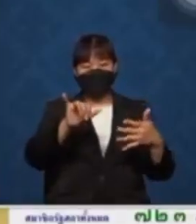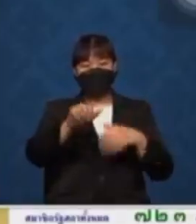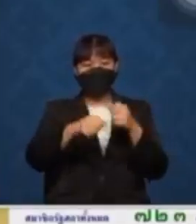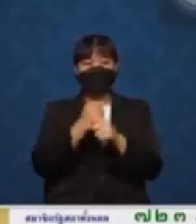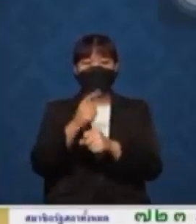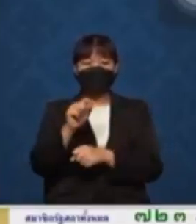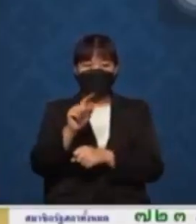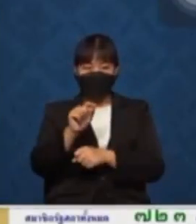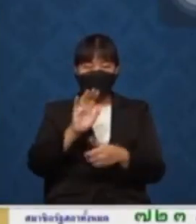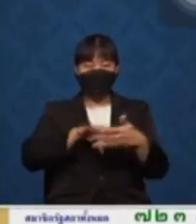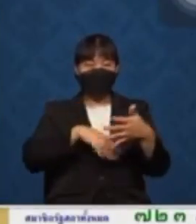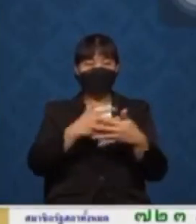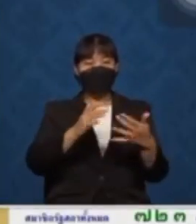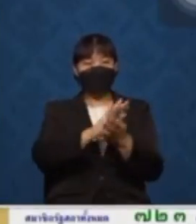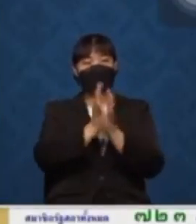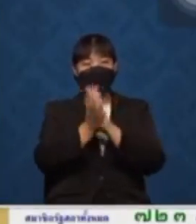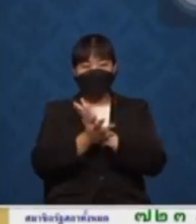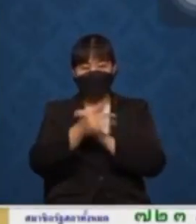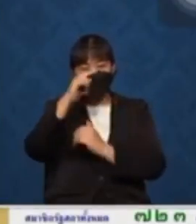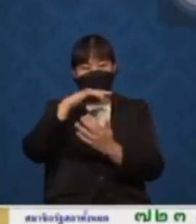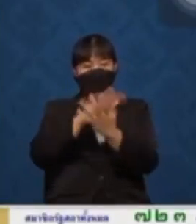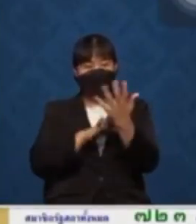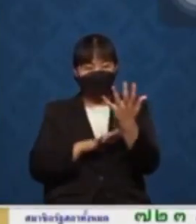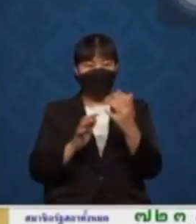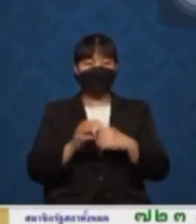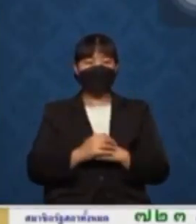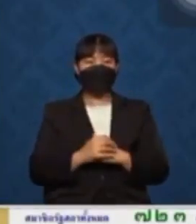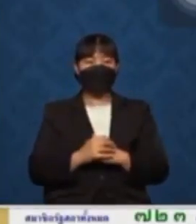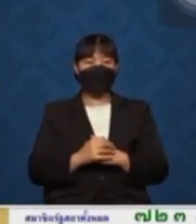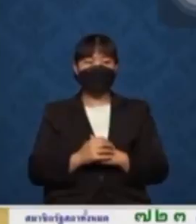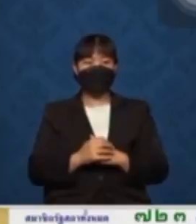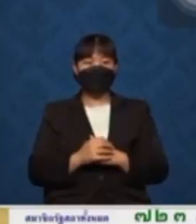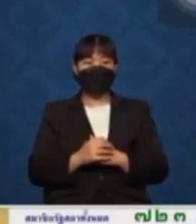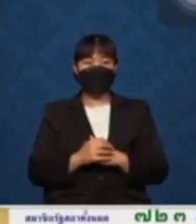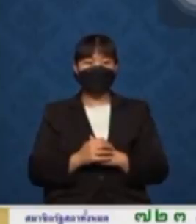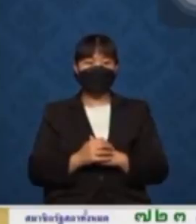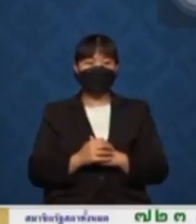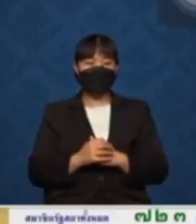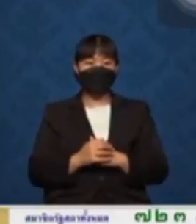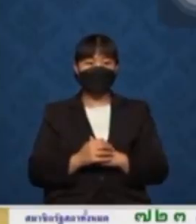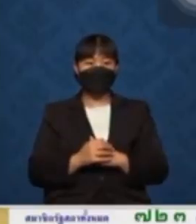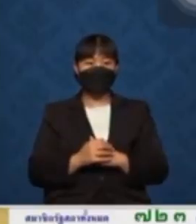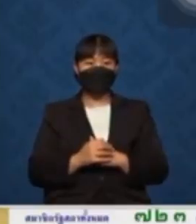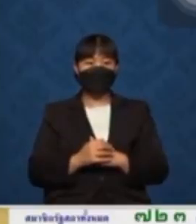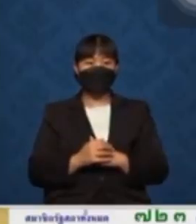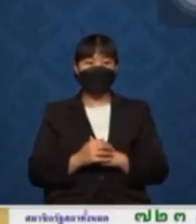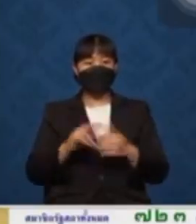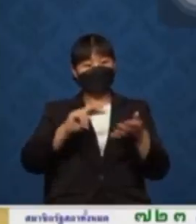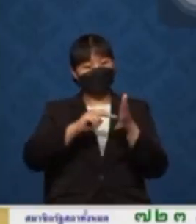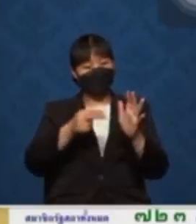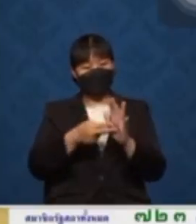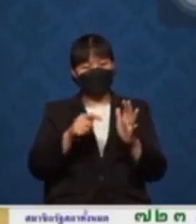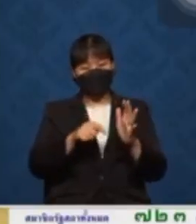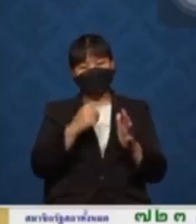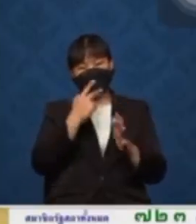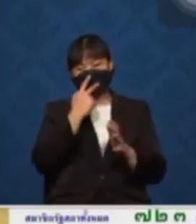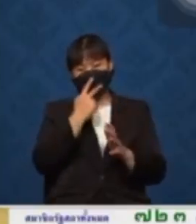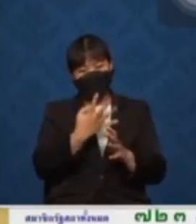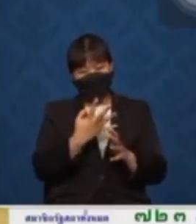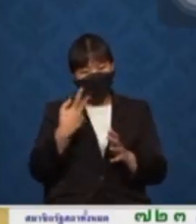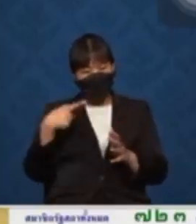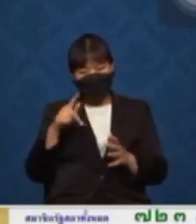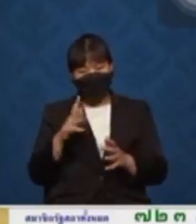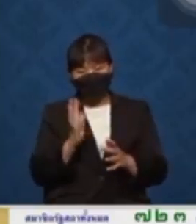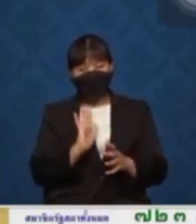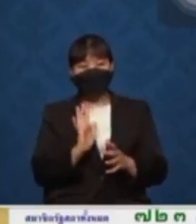ฏิรูปประเทศการเสนอให้ยกเลิกยุทธศาสตร์ชาติ20ปีและแผนปฏิรูปประเทศไม่ได้หมายความว่าเราไม่เห็นประโยชน์นะครับของการดําเนินนโยบ